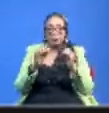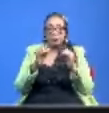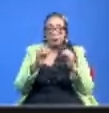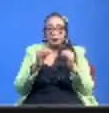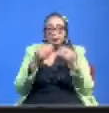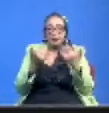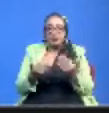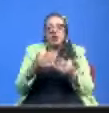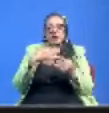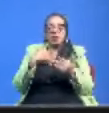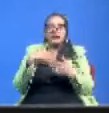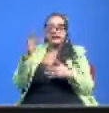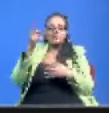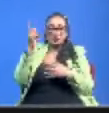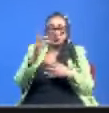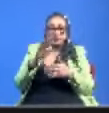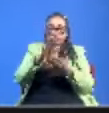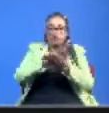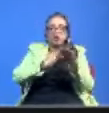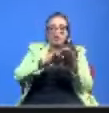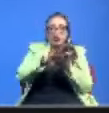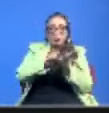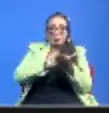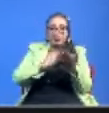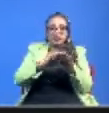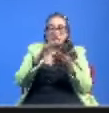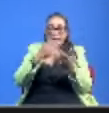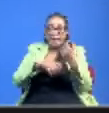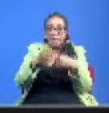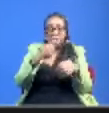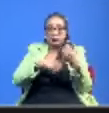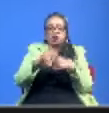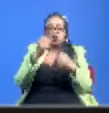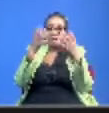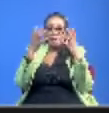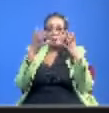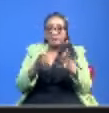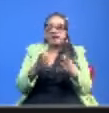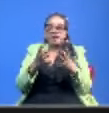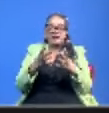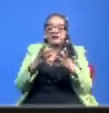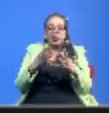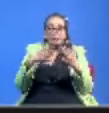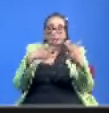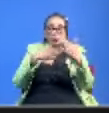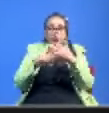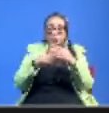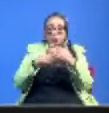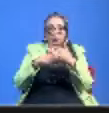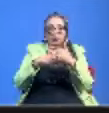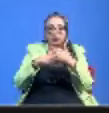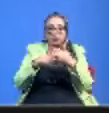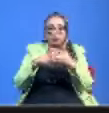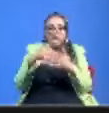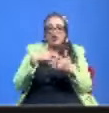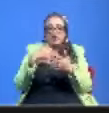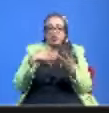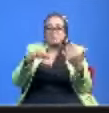sasa wameitaka Wizara ya Mazingira na Misitu kuchukua hatua ya kufunga kijito kilichovunjika ili kuzuia